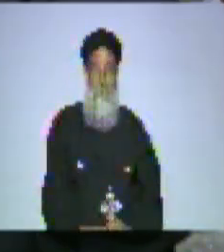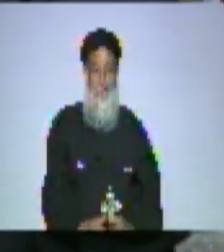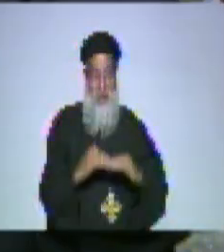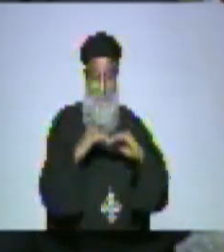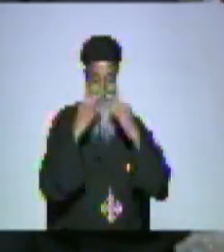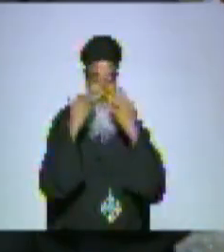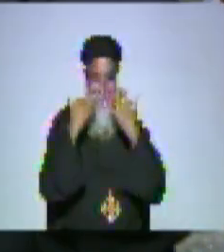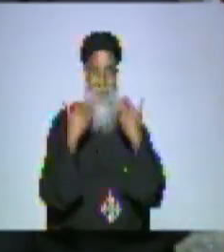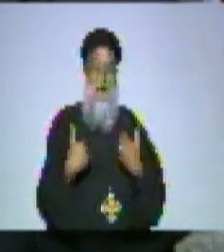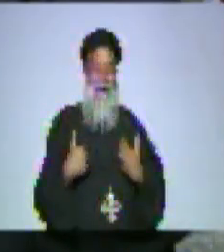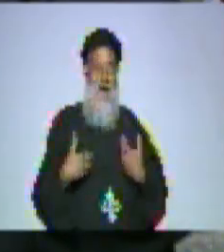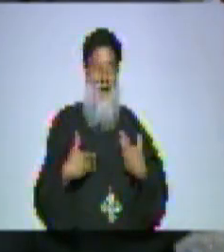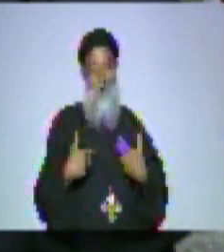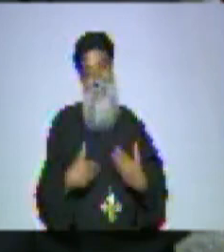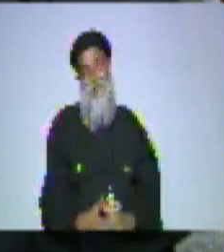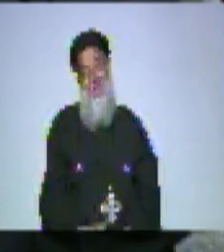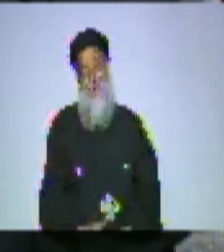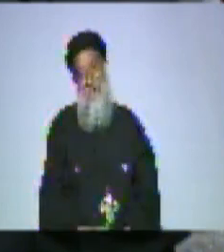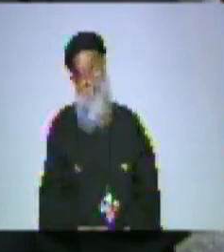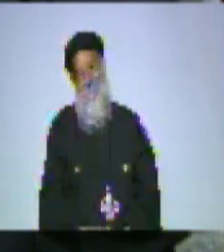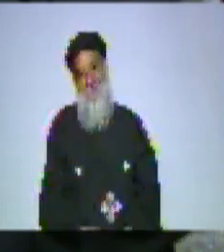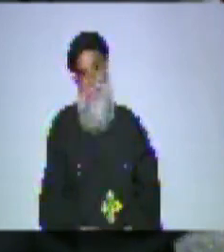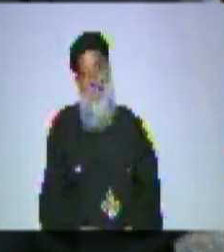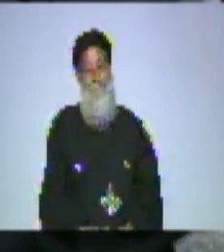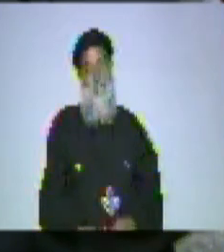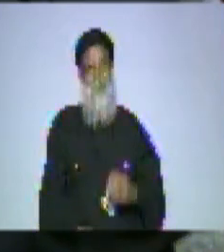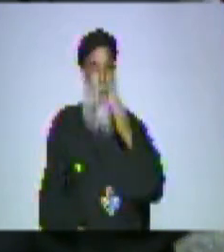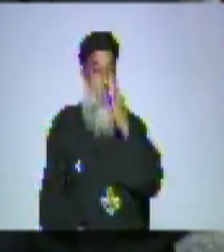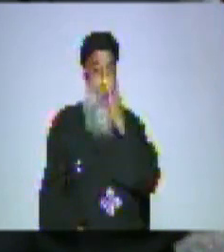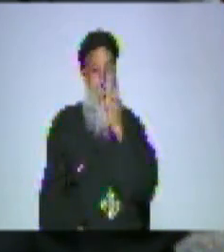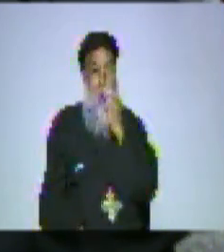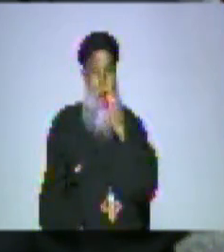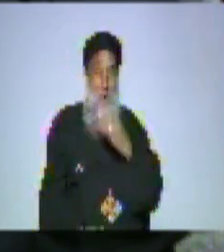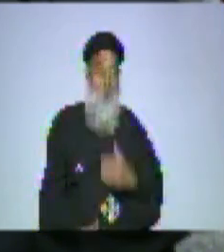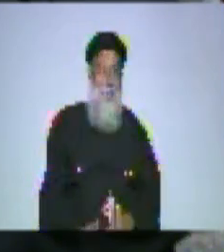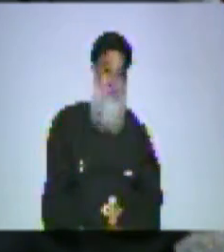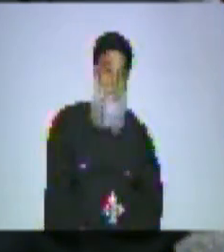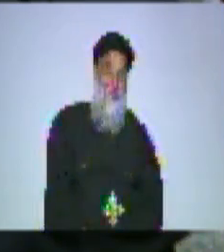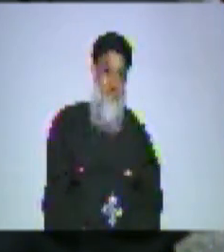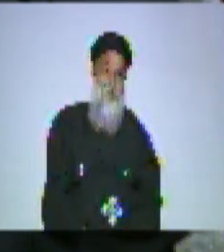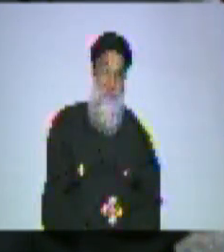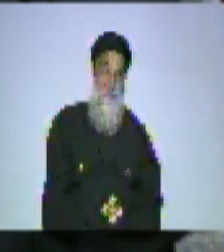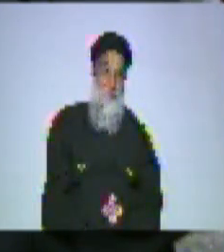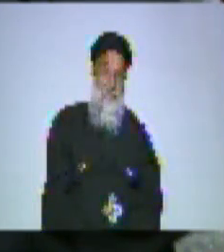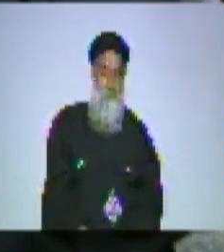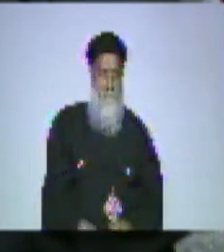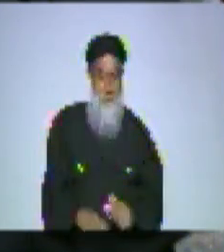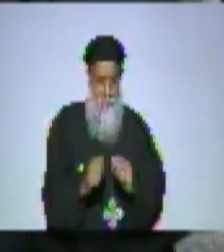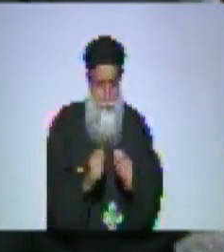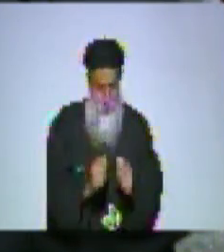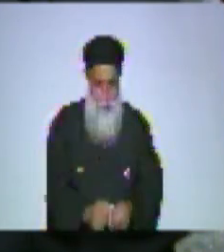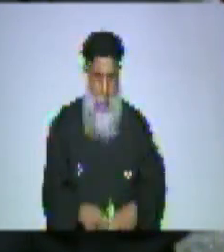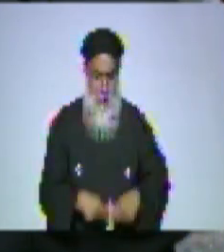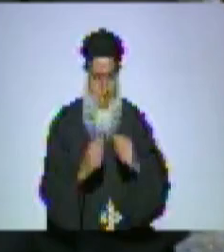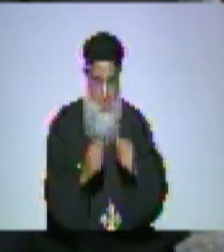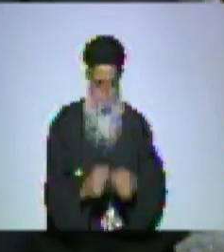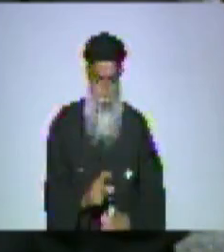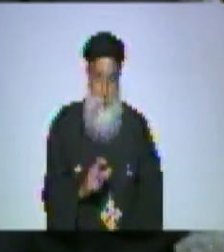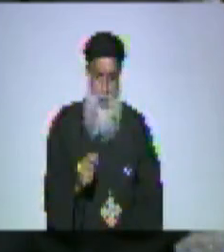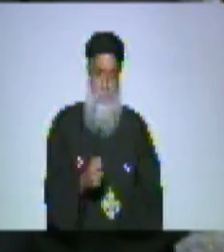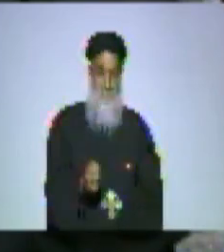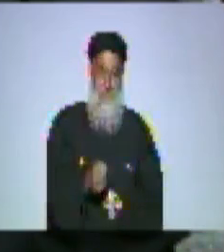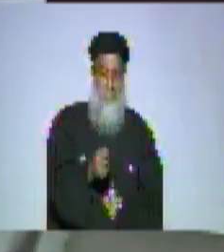طبعا فرح وجه الارض ليروى حرثها اللي تحرك الرويه